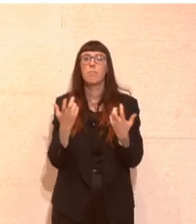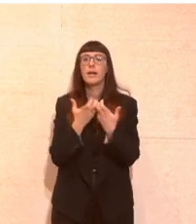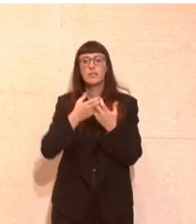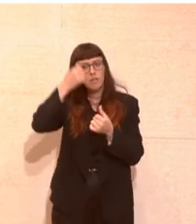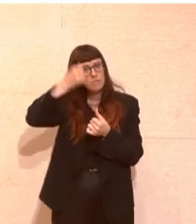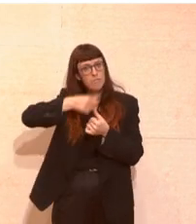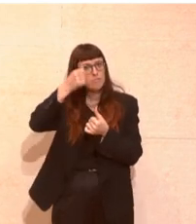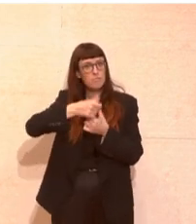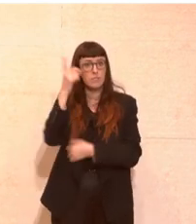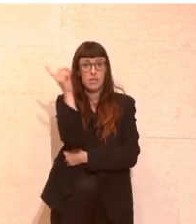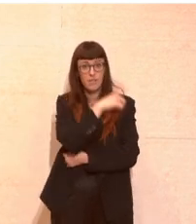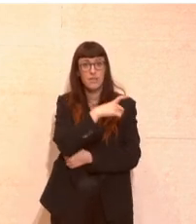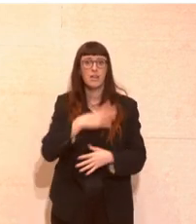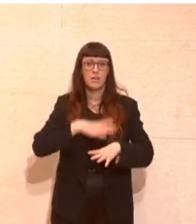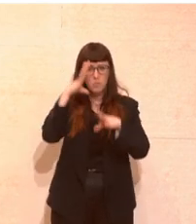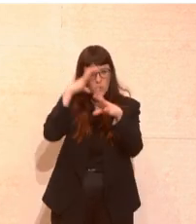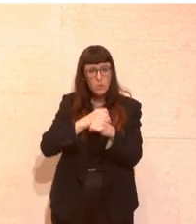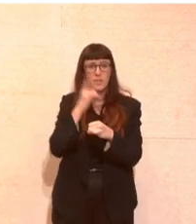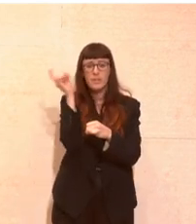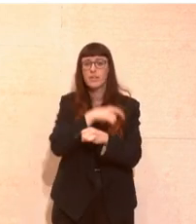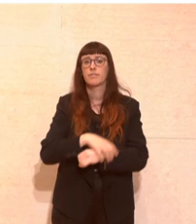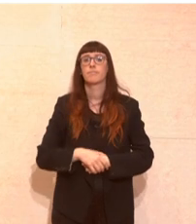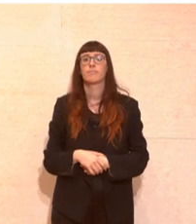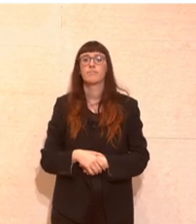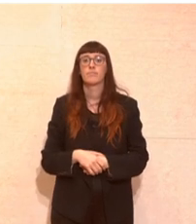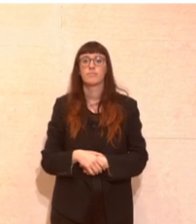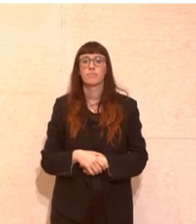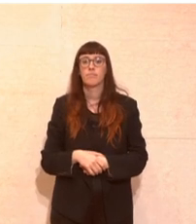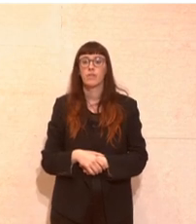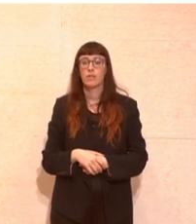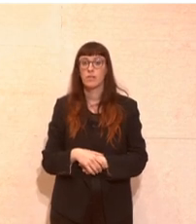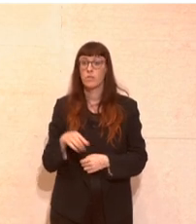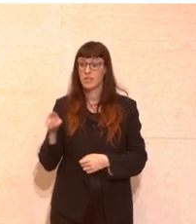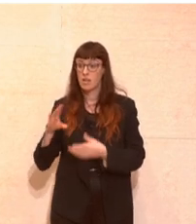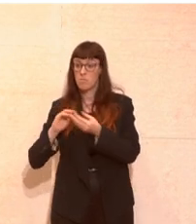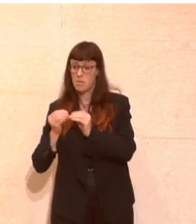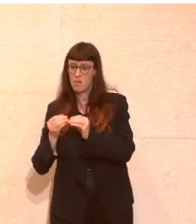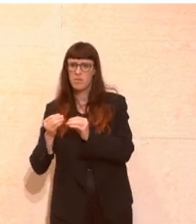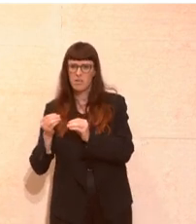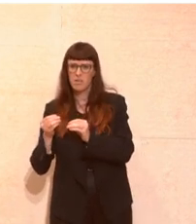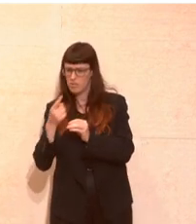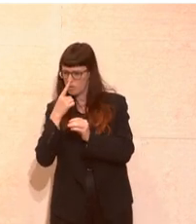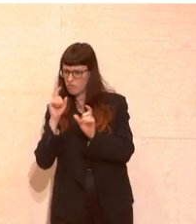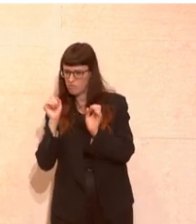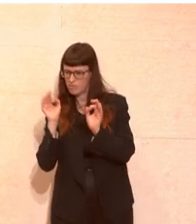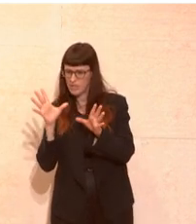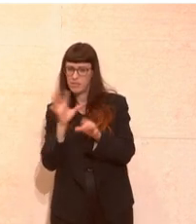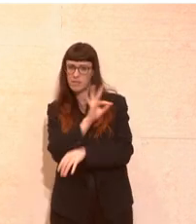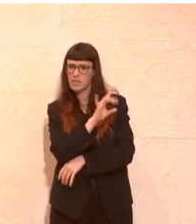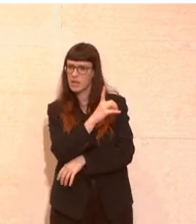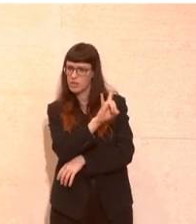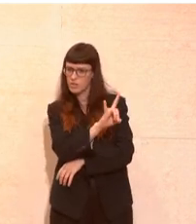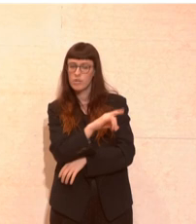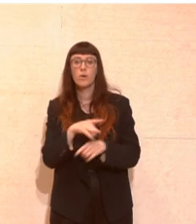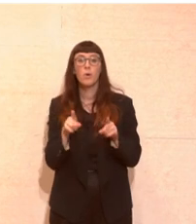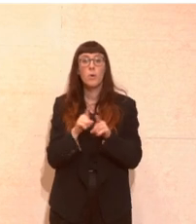mémorisation, des apprentissages et de l'attention. Ça peut mimer un trouble des apprentissages. Si ça joue essentiellement au niveau de la régulation